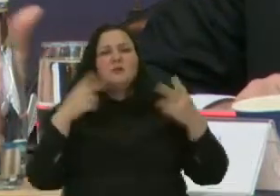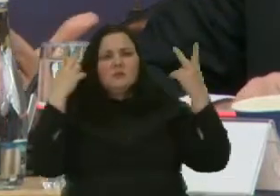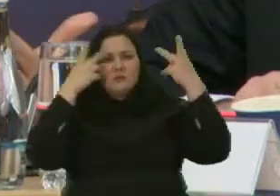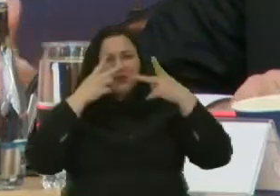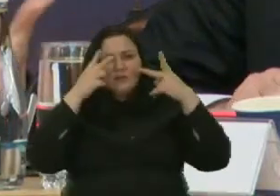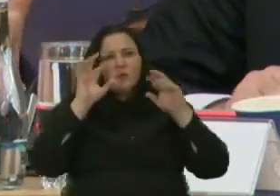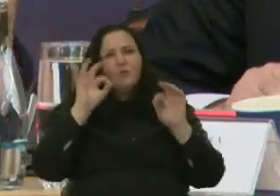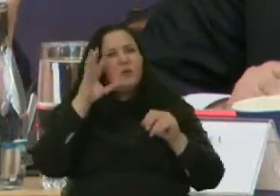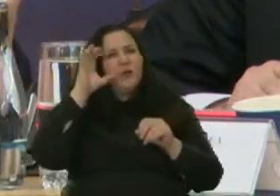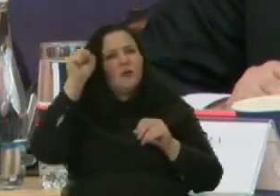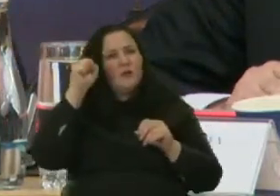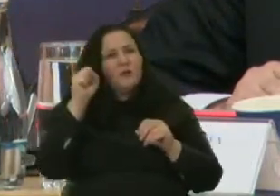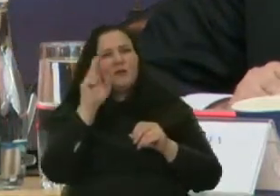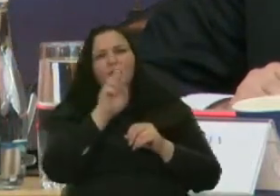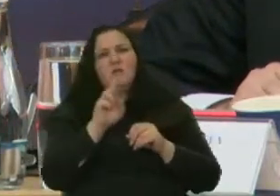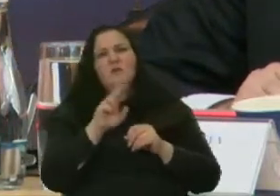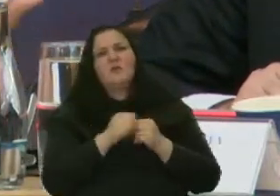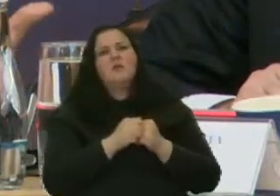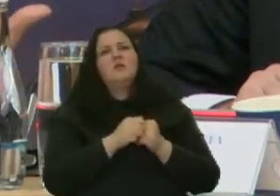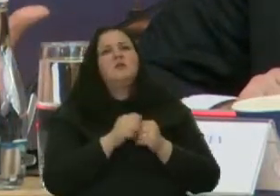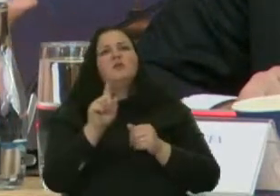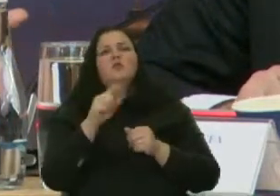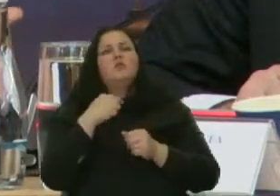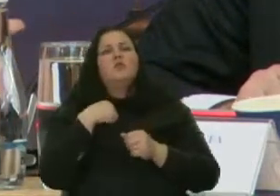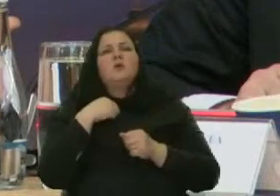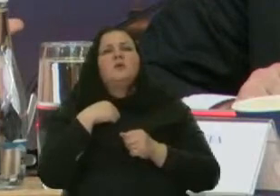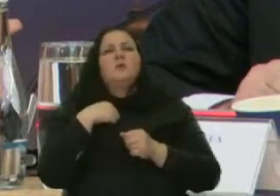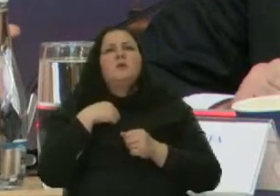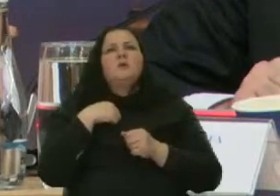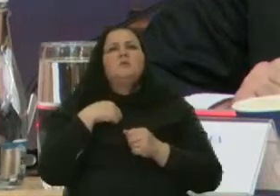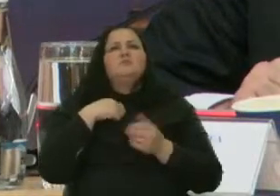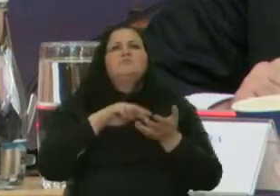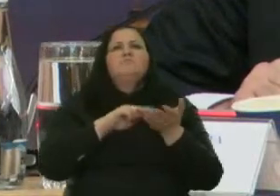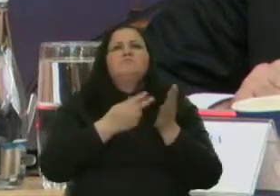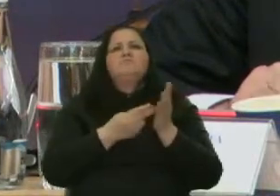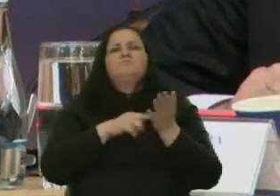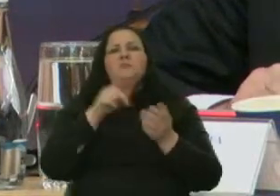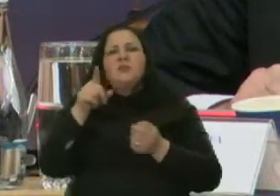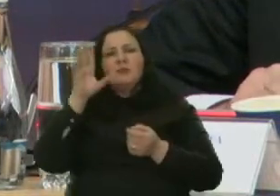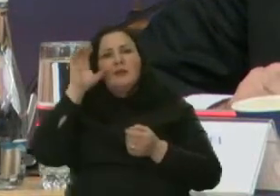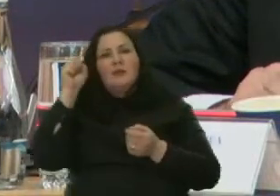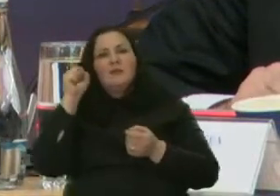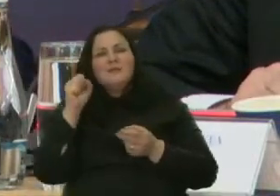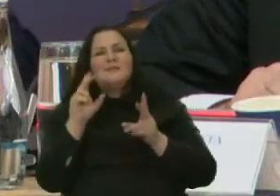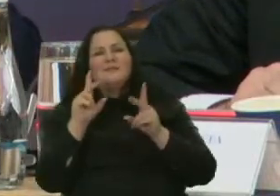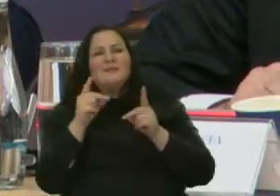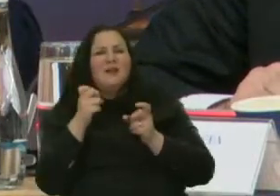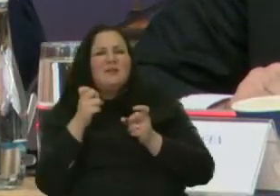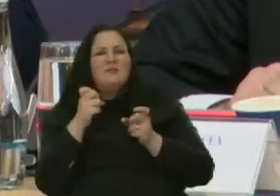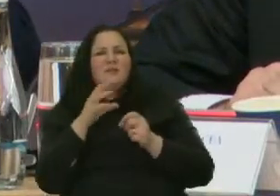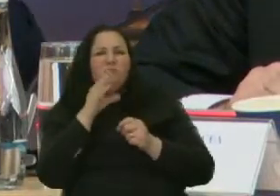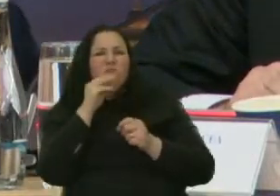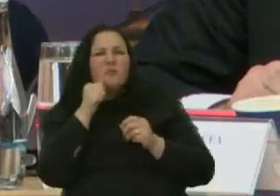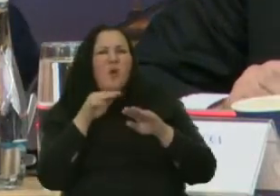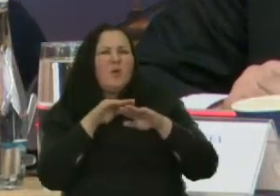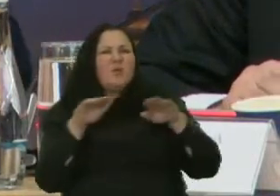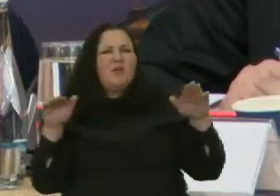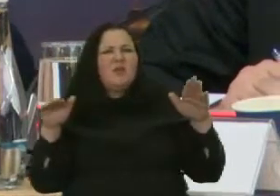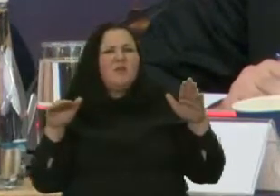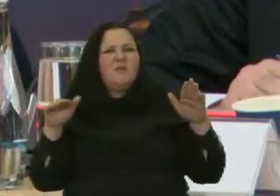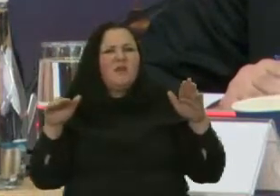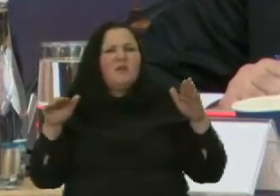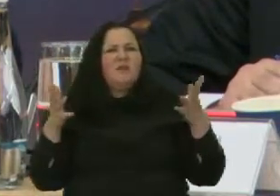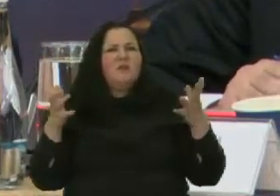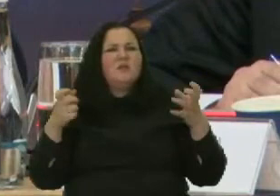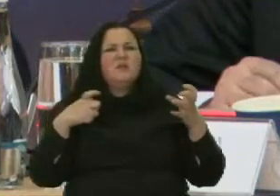cu bună credință că repet nici eu nu nu mă îndoiesc de Buna dumneavoastră credință dar totuși la nivelul acesta la care vorbim la Cluj Ar fi bine să avem un standard de la care să putem